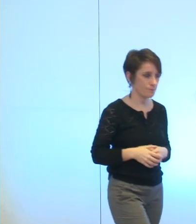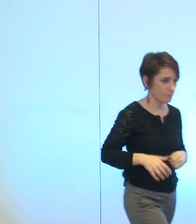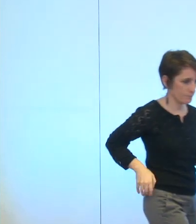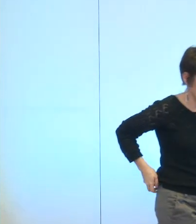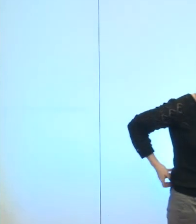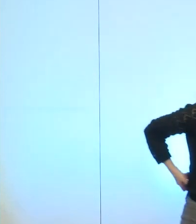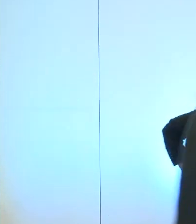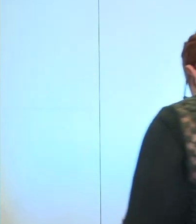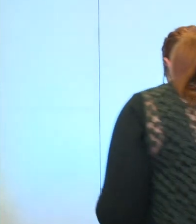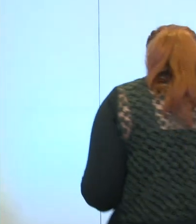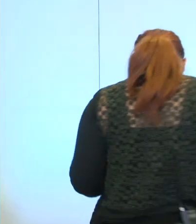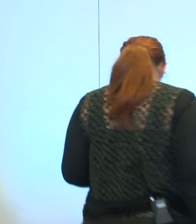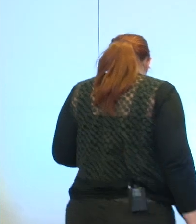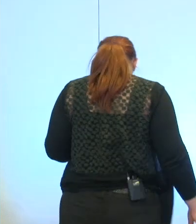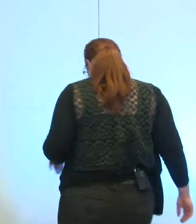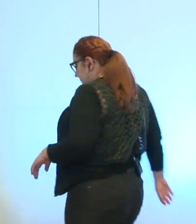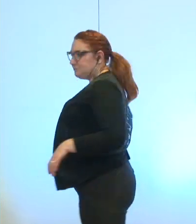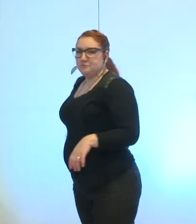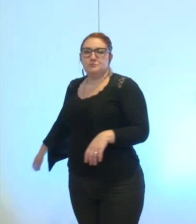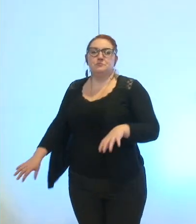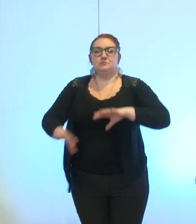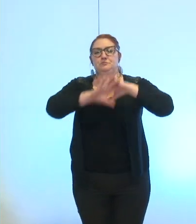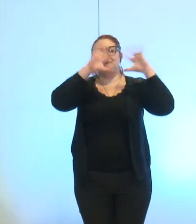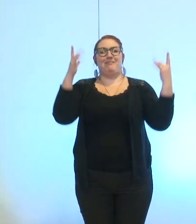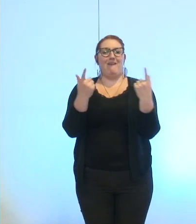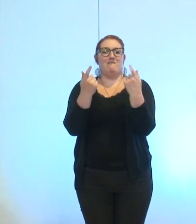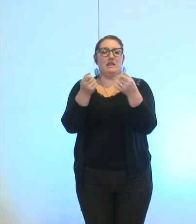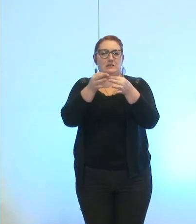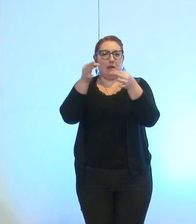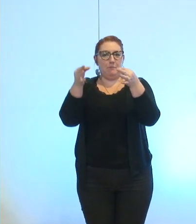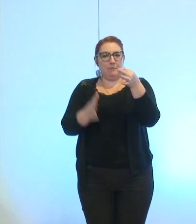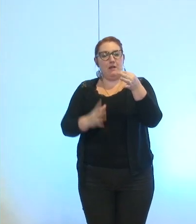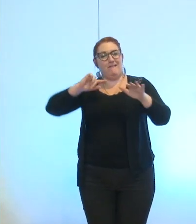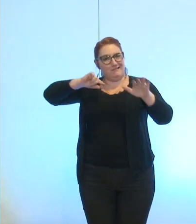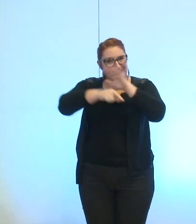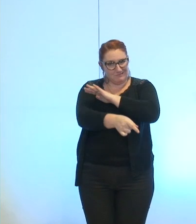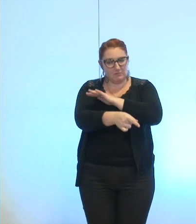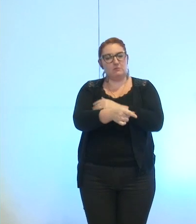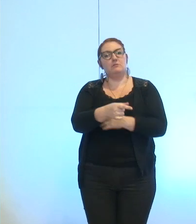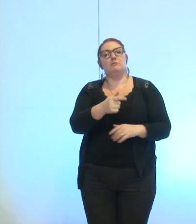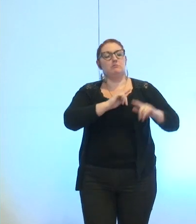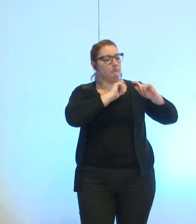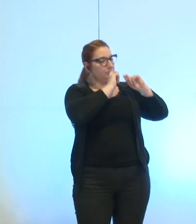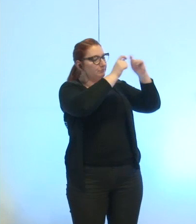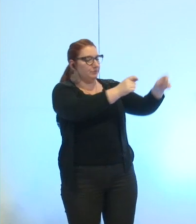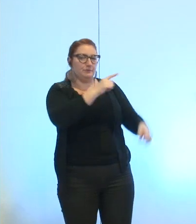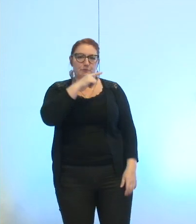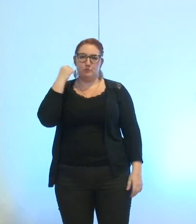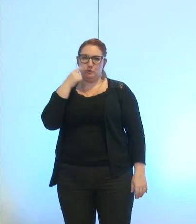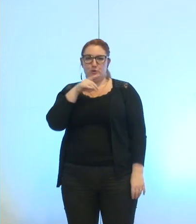l'exposé de cette rétrospective financière je donne la parole à Kim Sabri